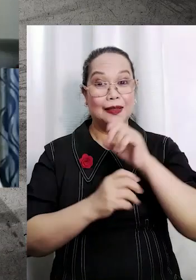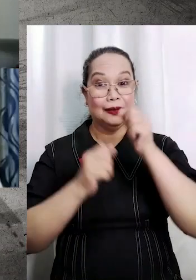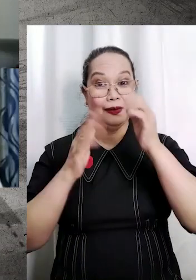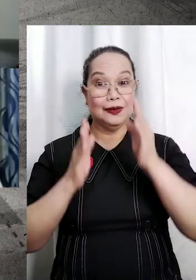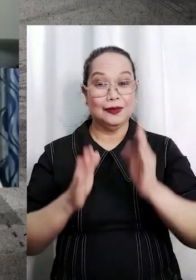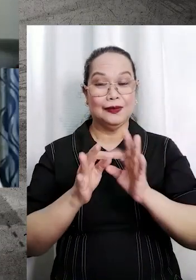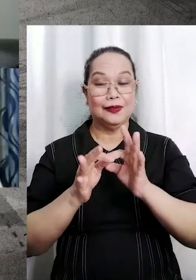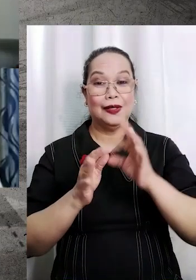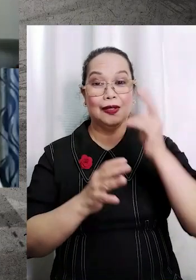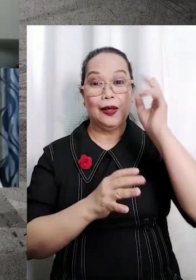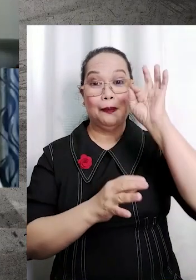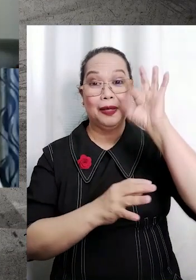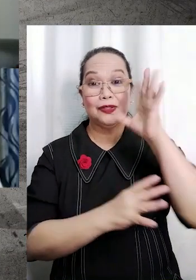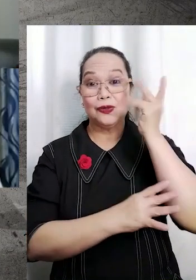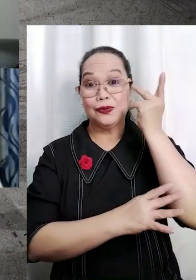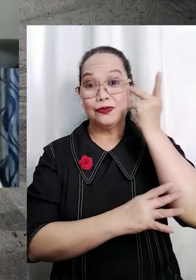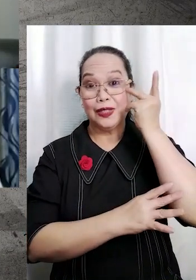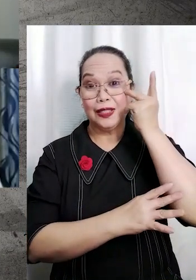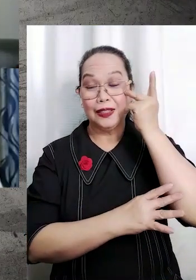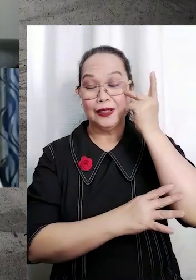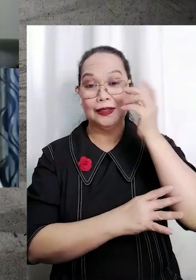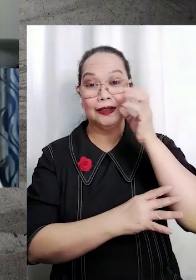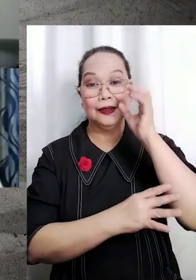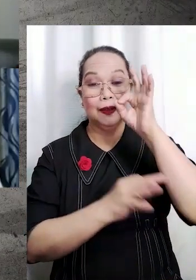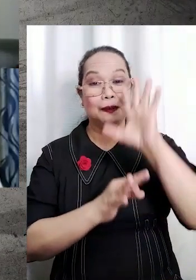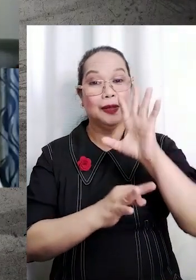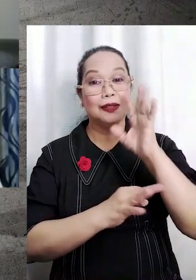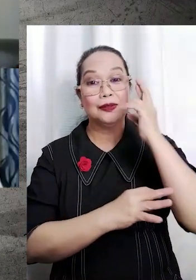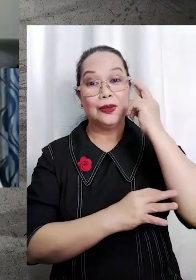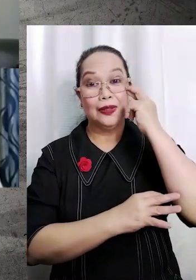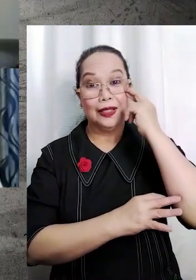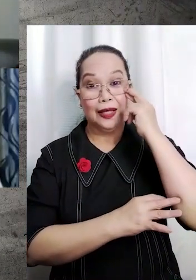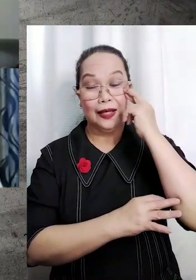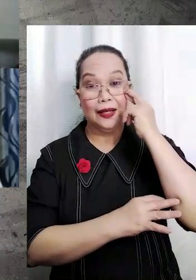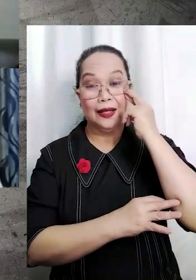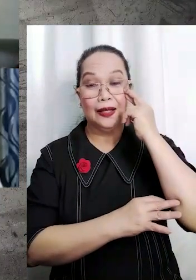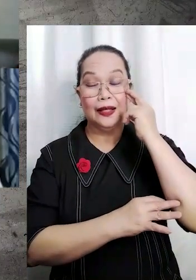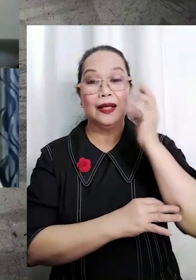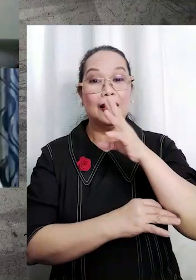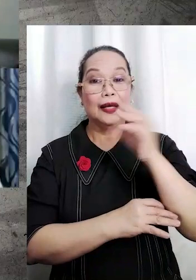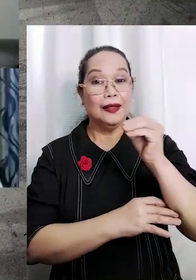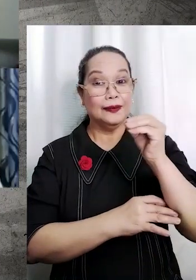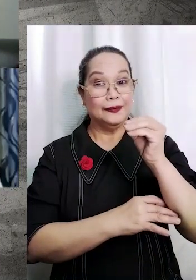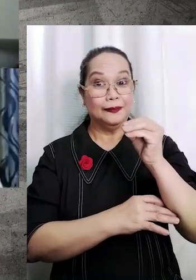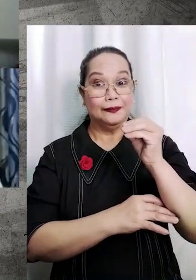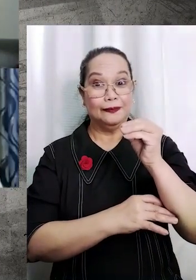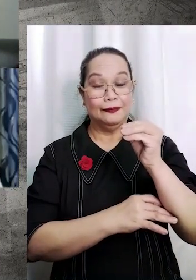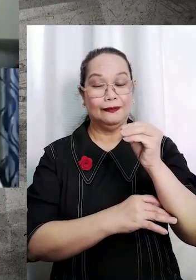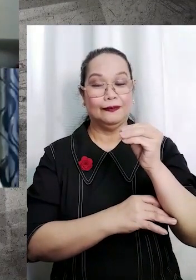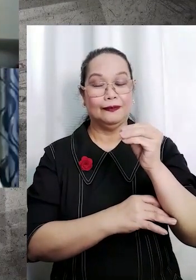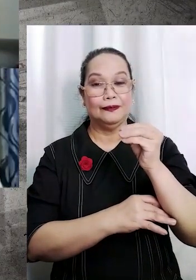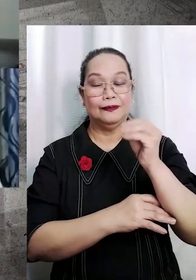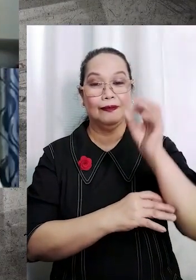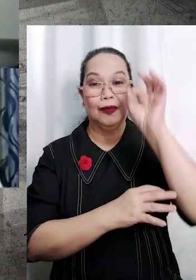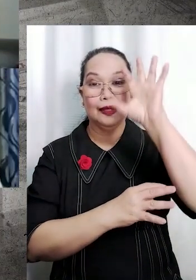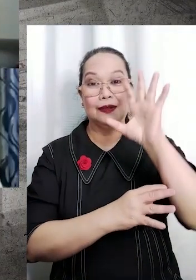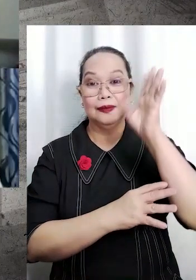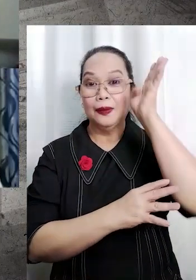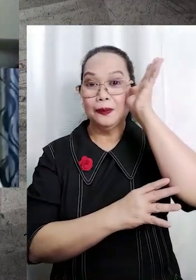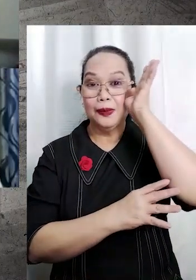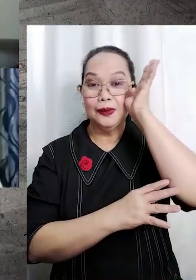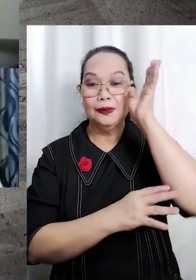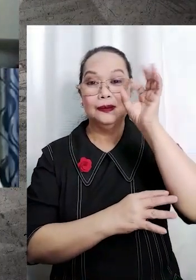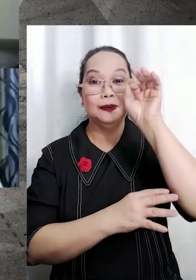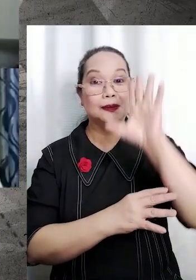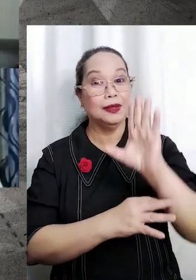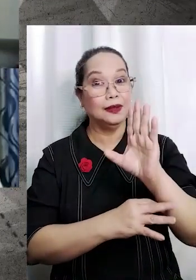nila Pastor Philip Taroja at sila Pastor Rene Atienza, at gayon din ang